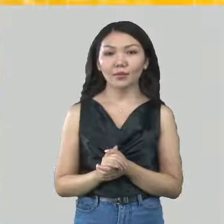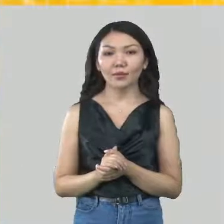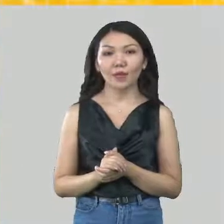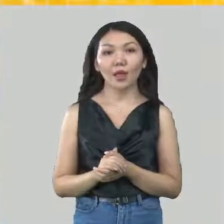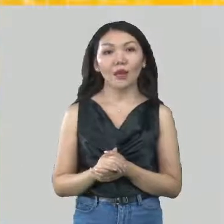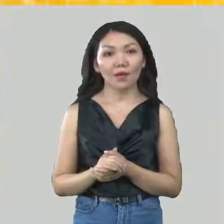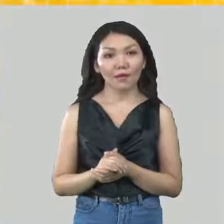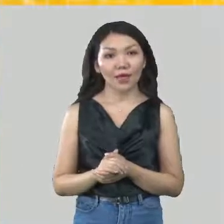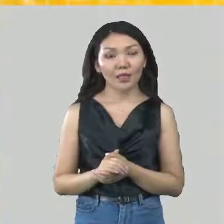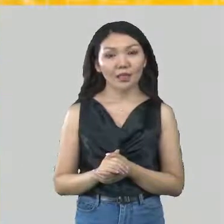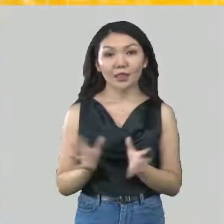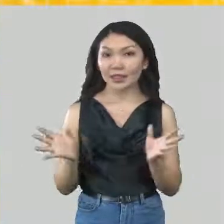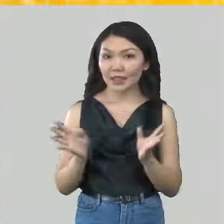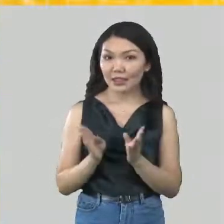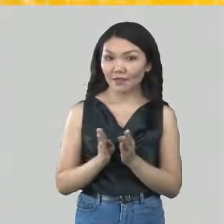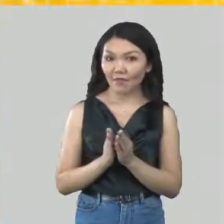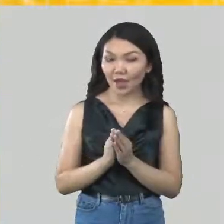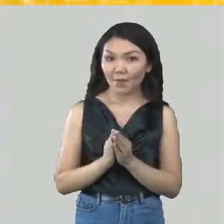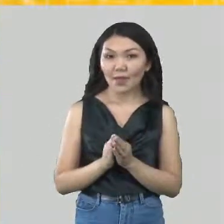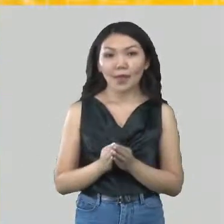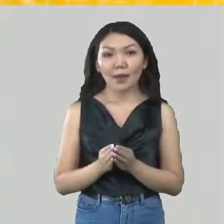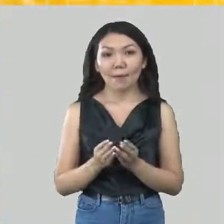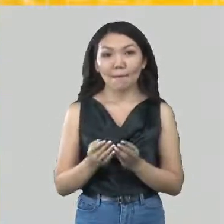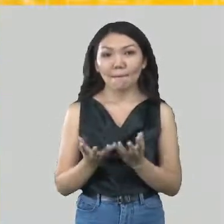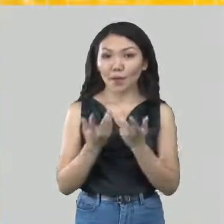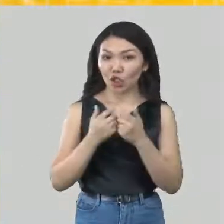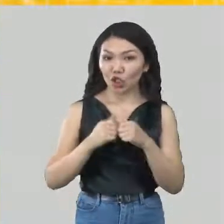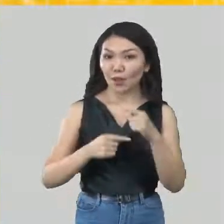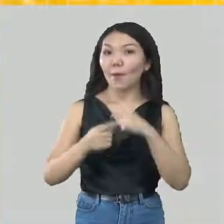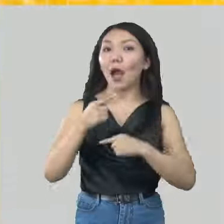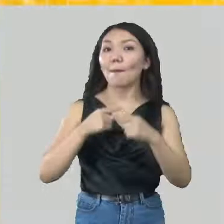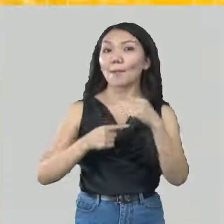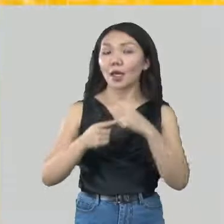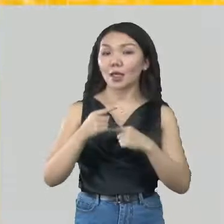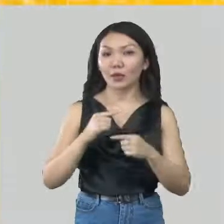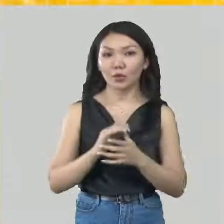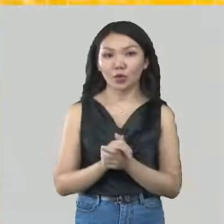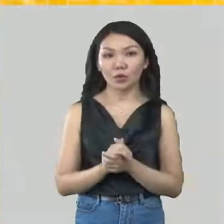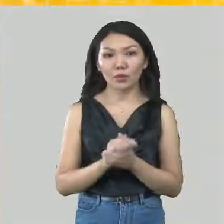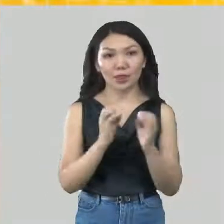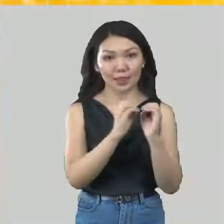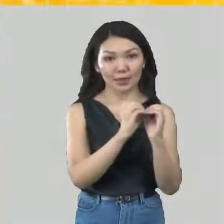А давайте с вами просчитаем обратным счетом.